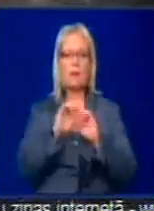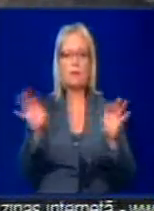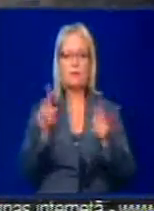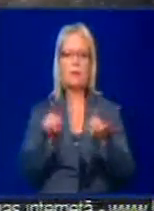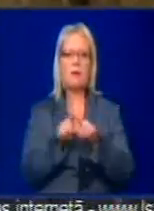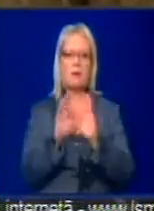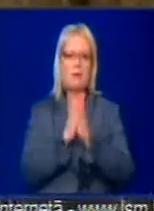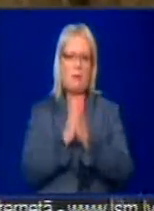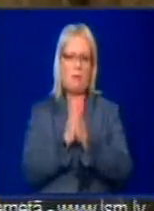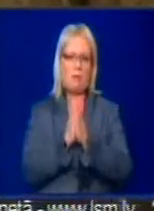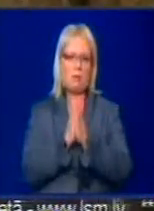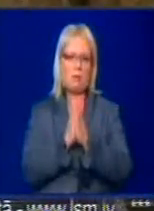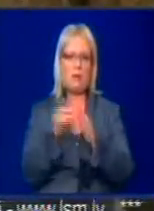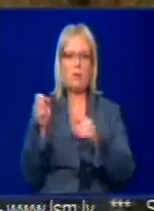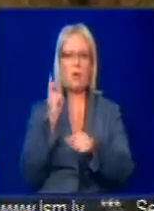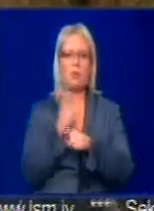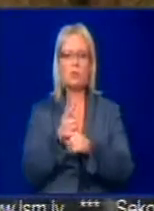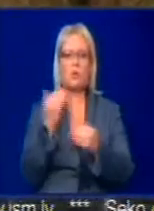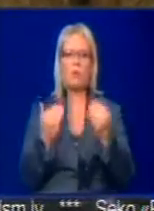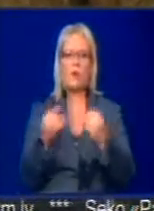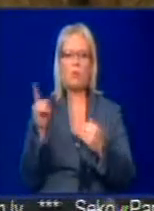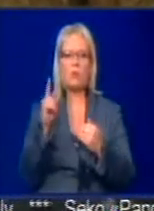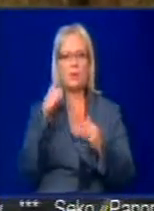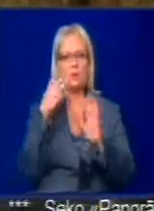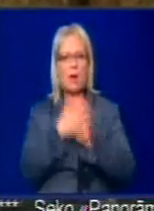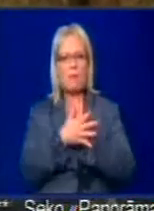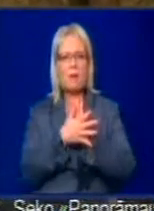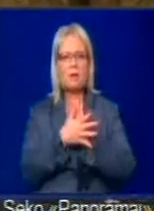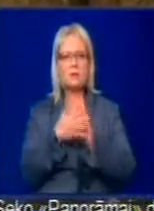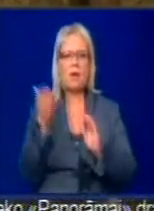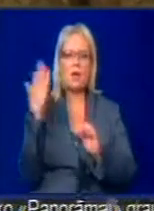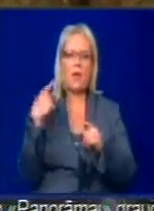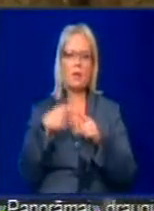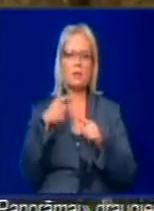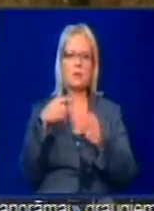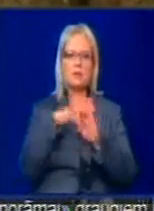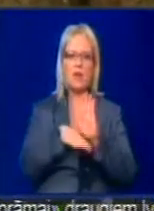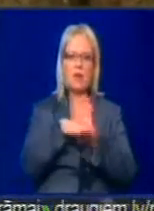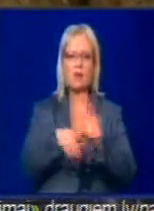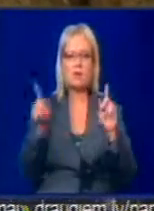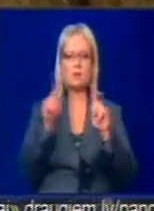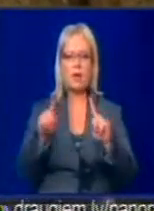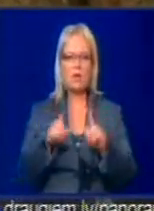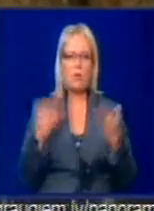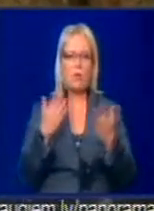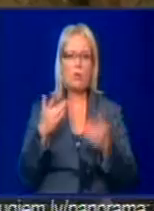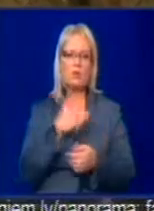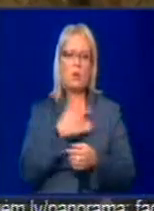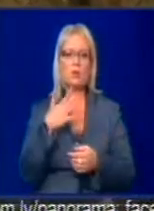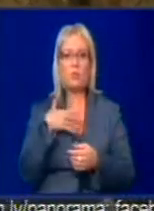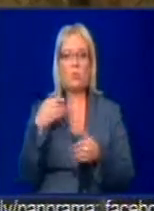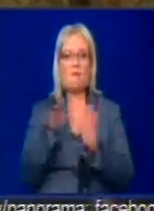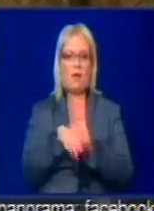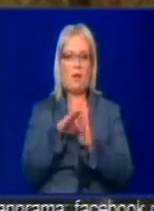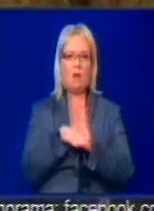arī grāmatā. Tas uzdevums varbūt ir saprast arī kādreiz tās vienkāršās lietas, kuras visu laiku liekas ļoti